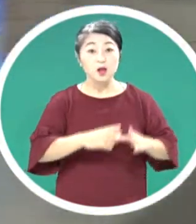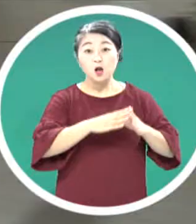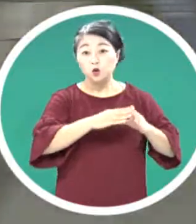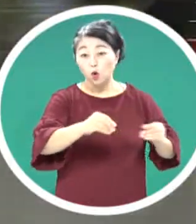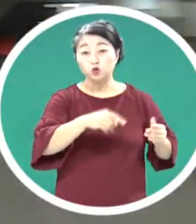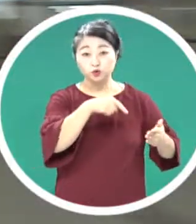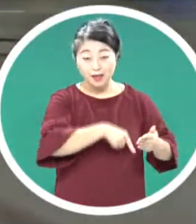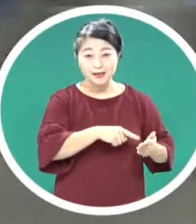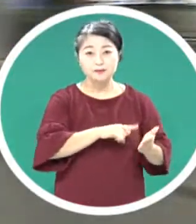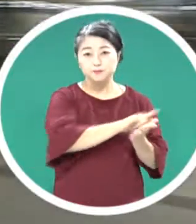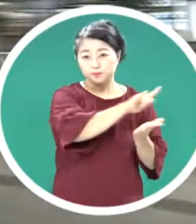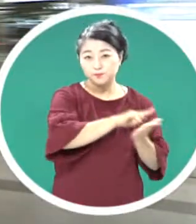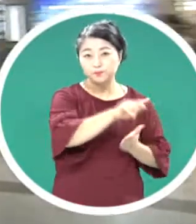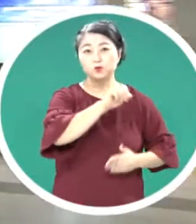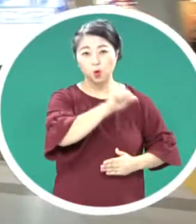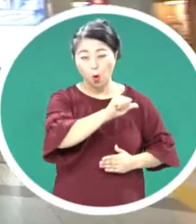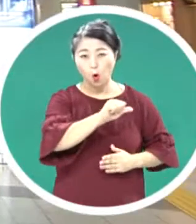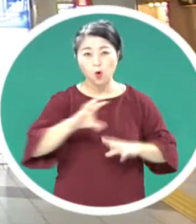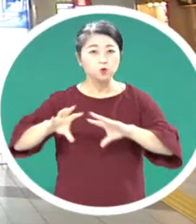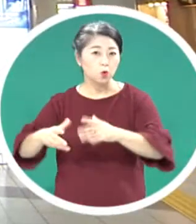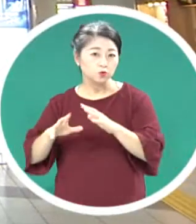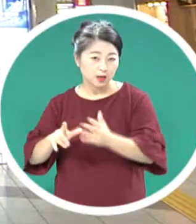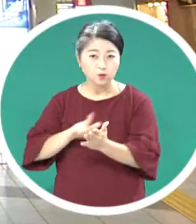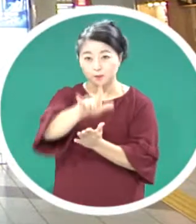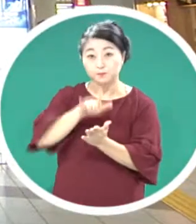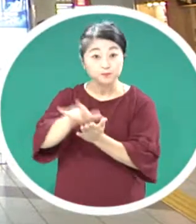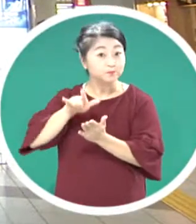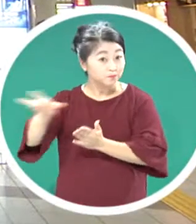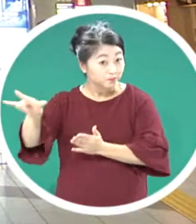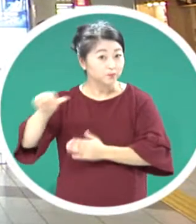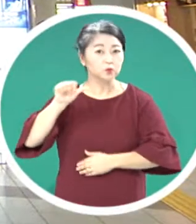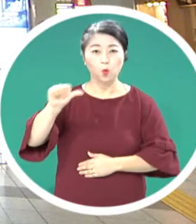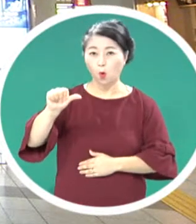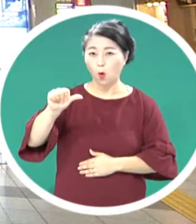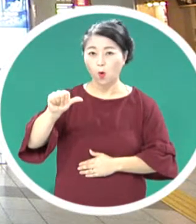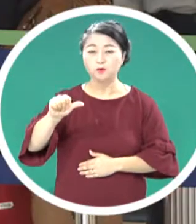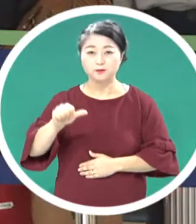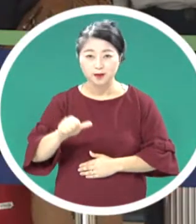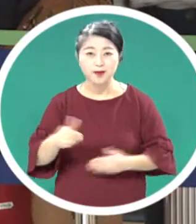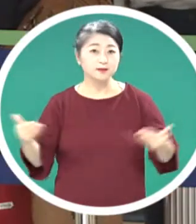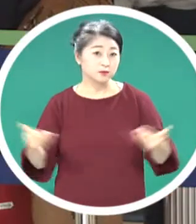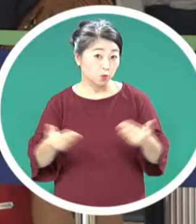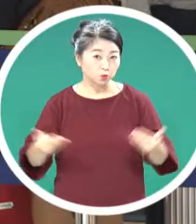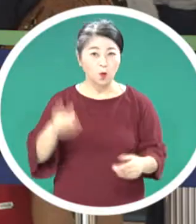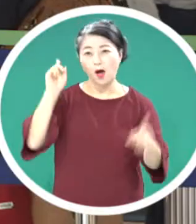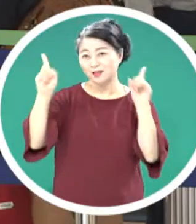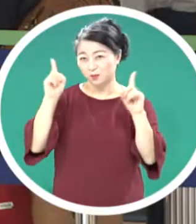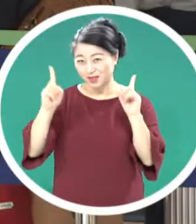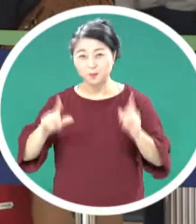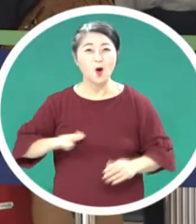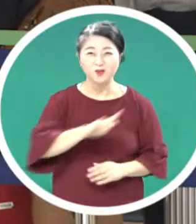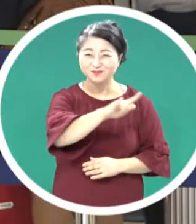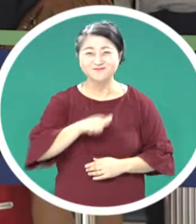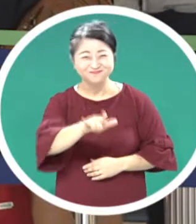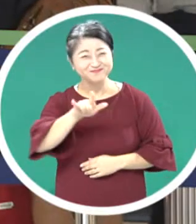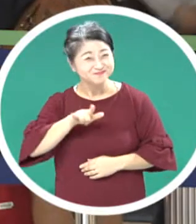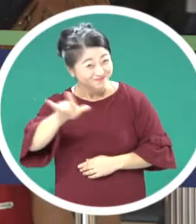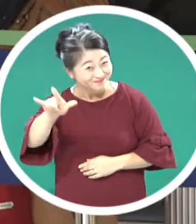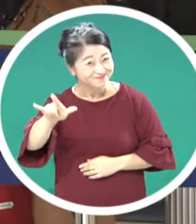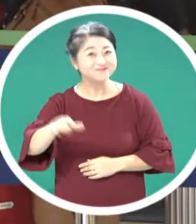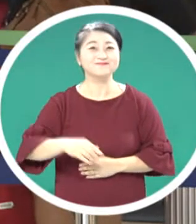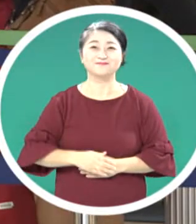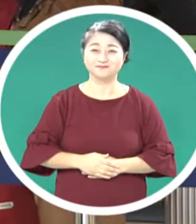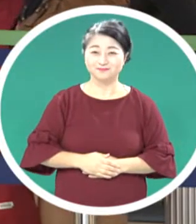国内線、国際線ともに5路線が運行し、今やビジネスやレジャーの移動には欠かせ